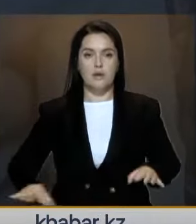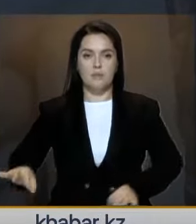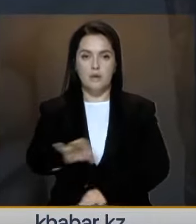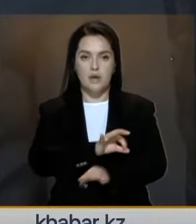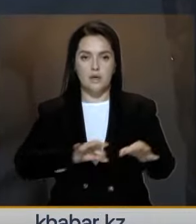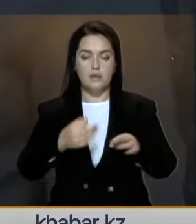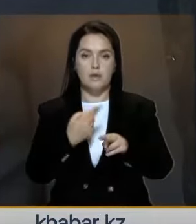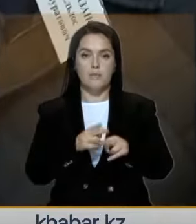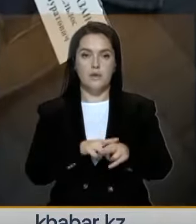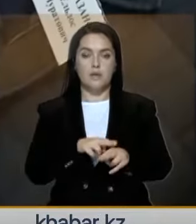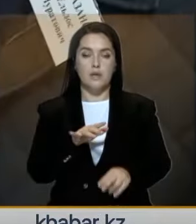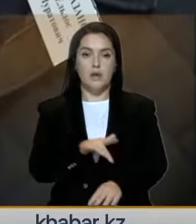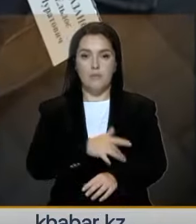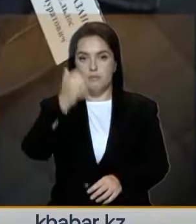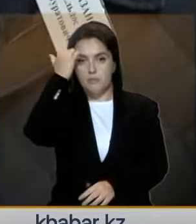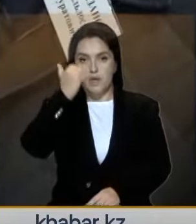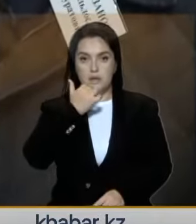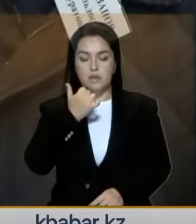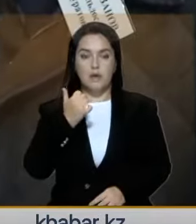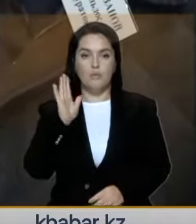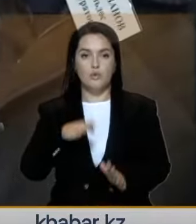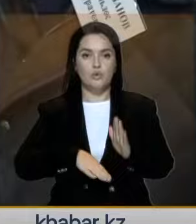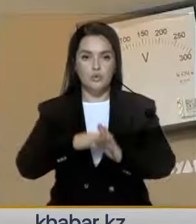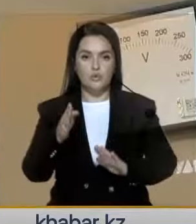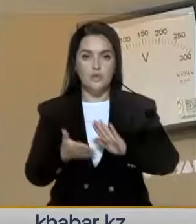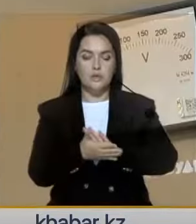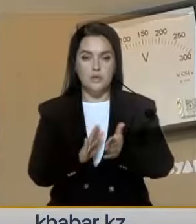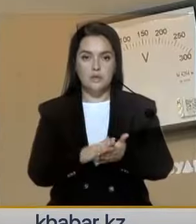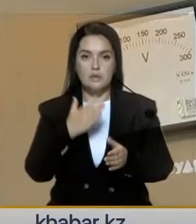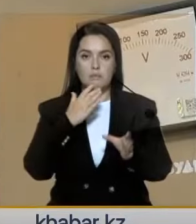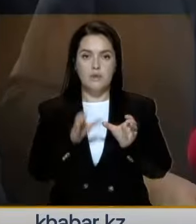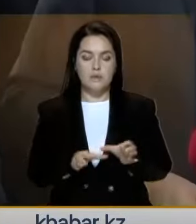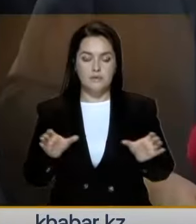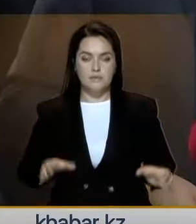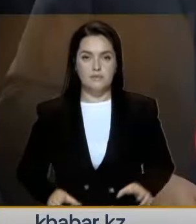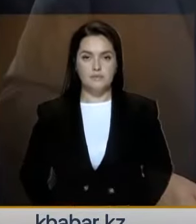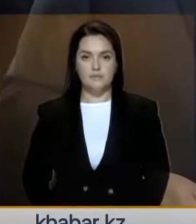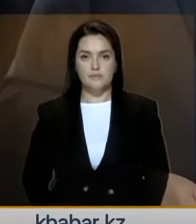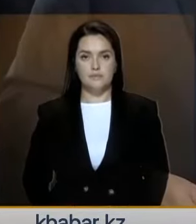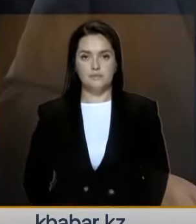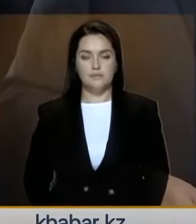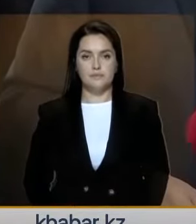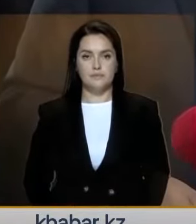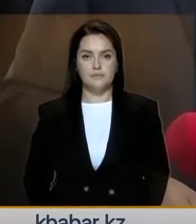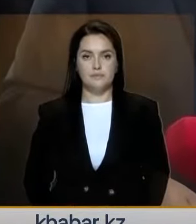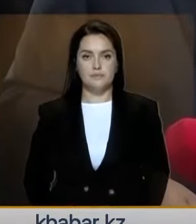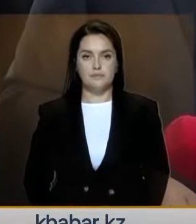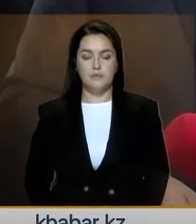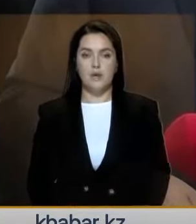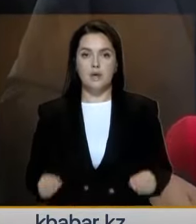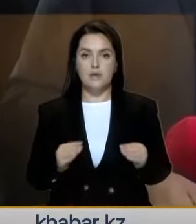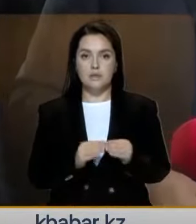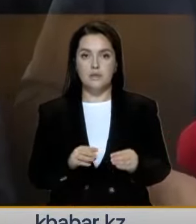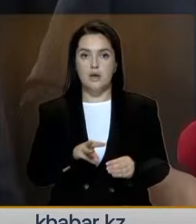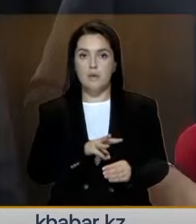коммунальной инфраструктуры страны. Благодаря этому должно улучшиться состояние теплоисточников и сетей. Порядка 10 триллионов тенге требуется